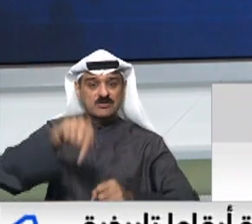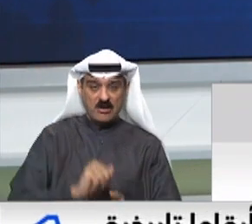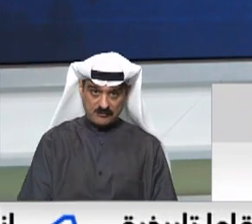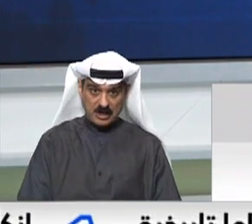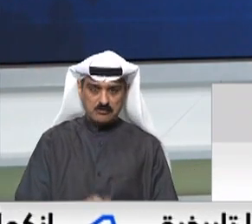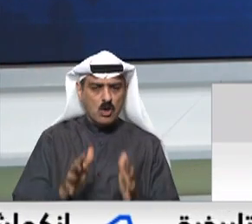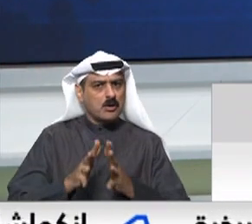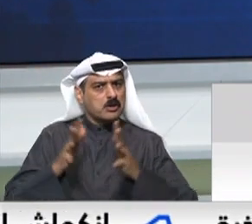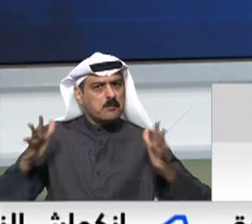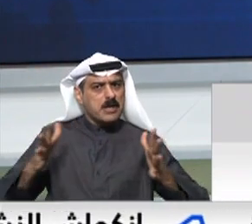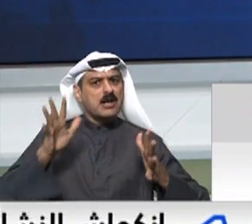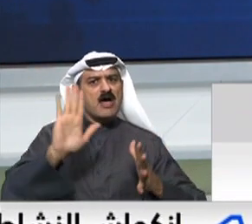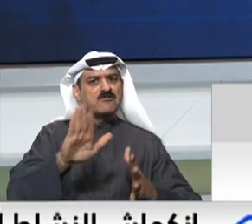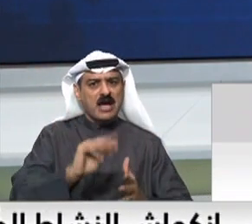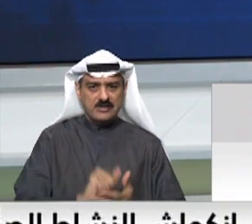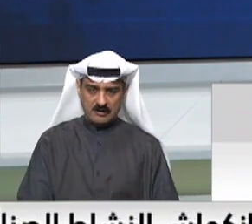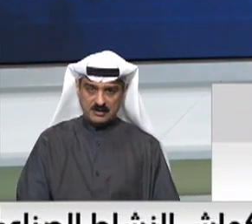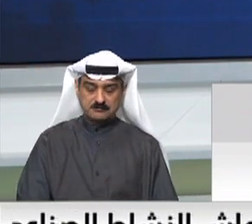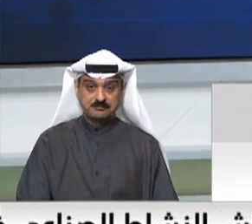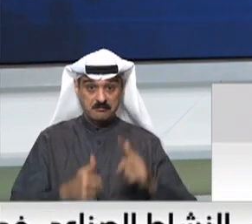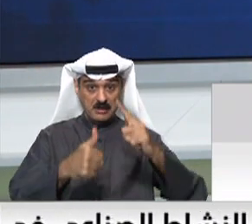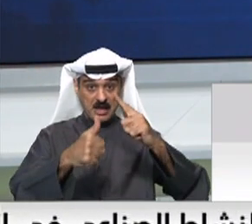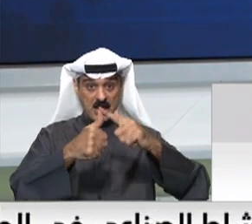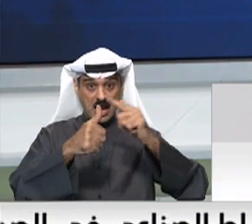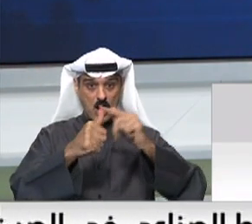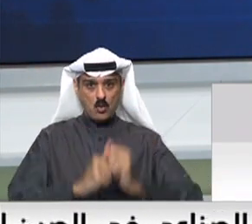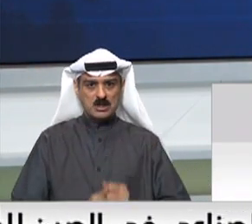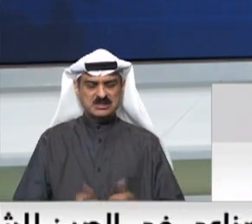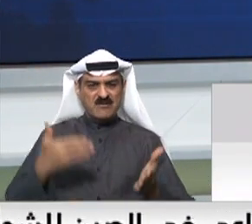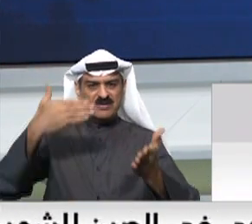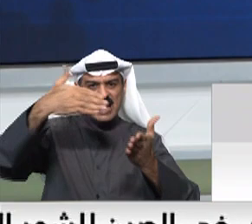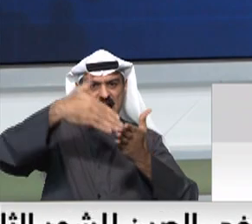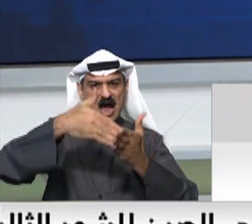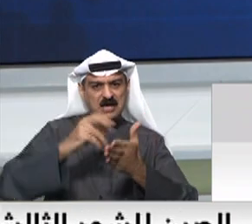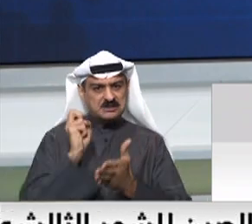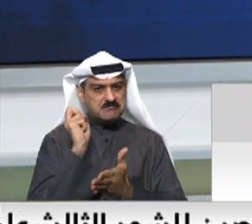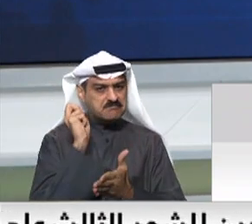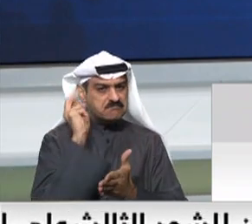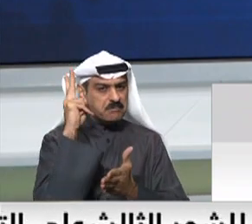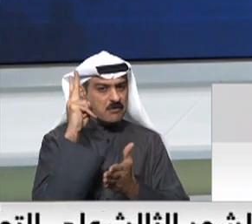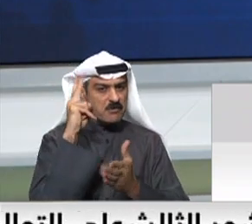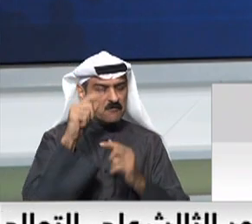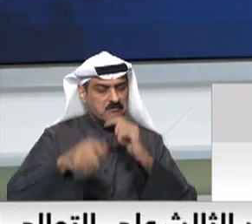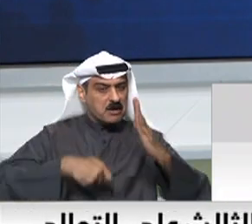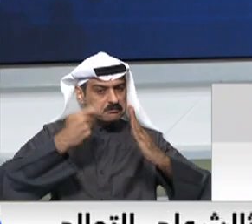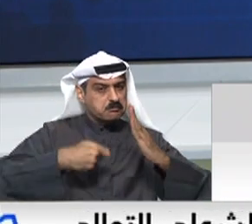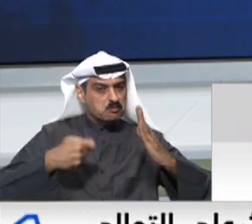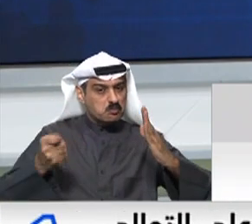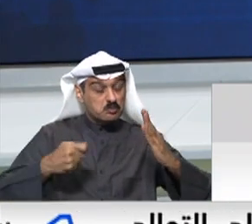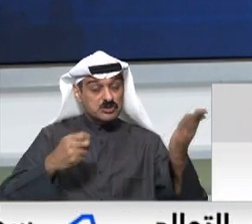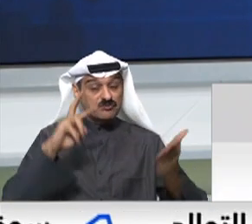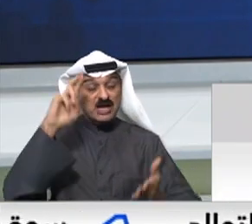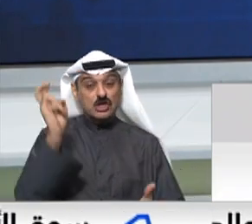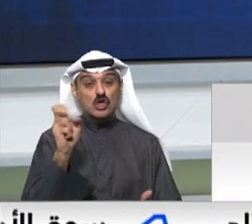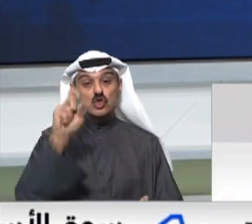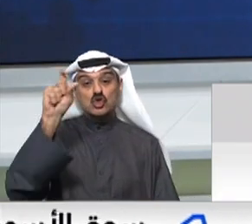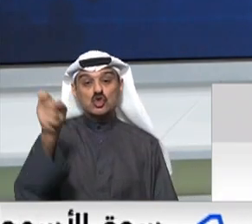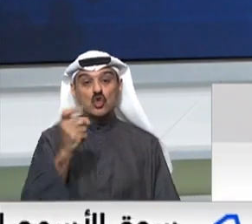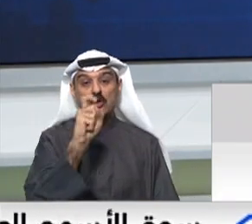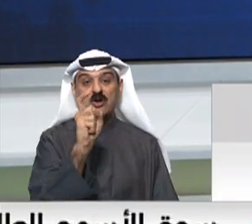النفطي وأهمها إنجاز المرحلة الثالثة والأخيرة من مشروع مصفاة الزور، فلنتابع وإياكم هذا التقرير.